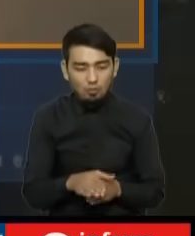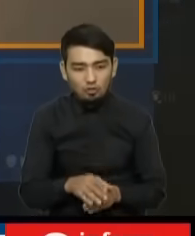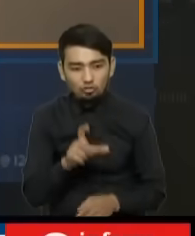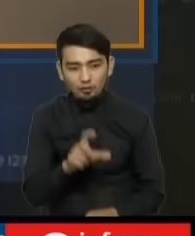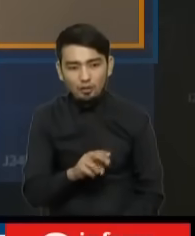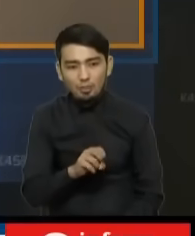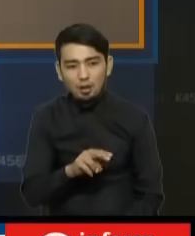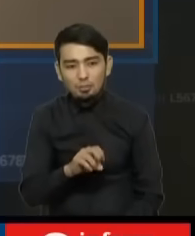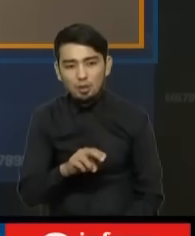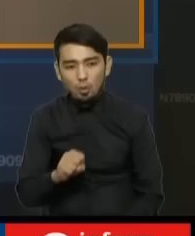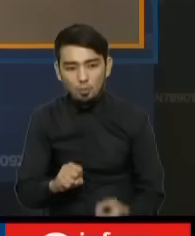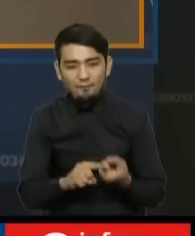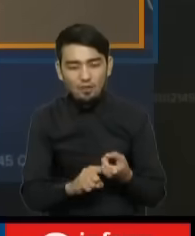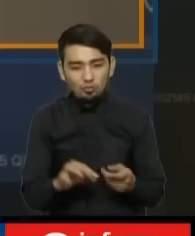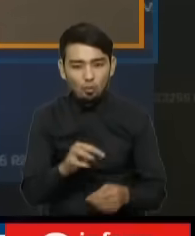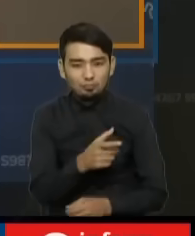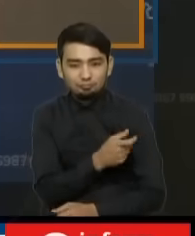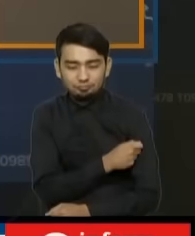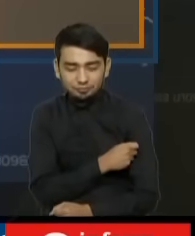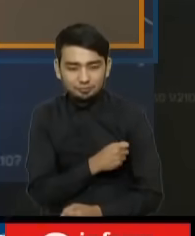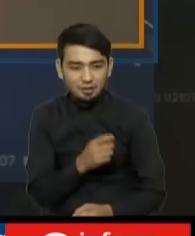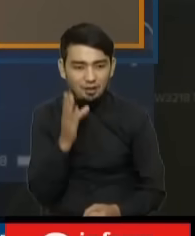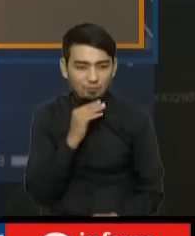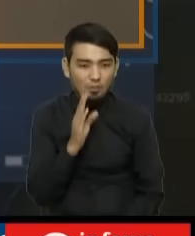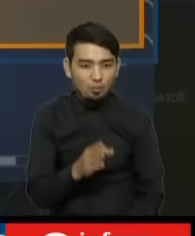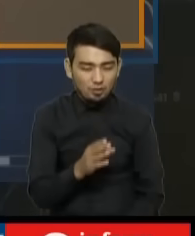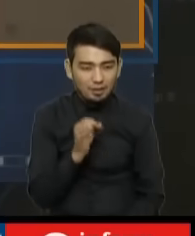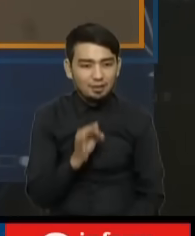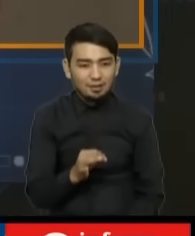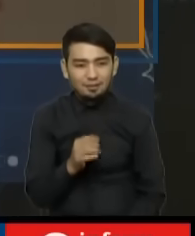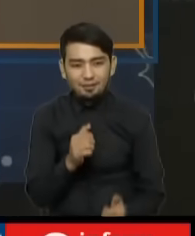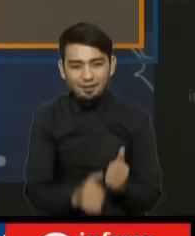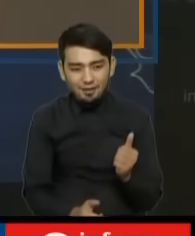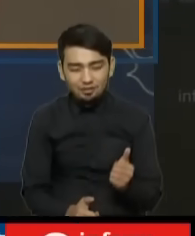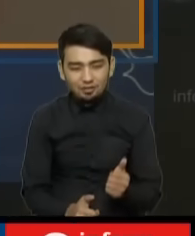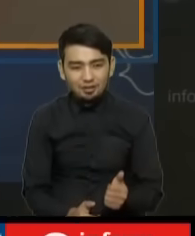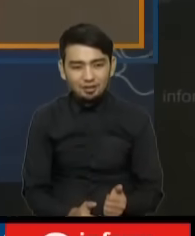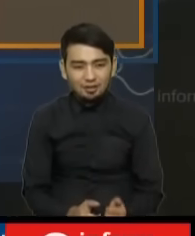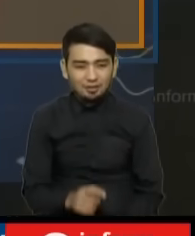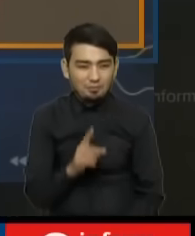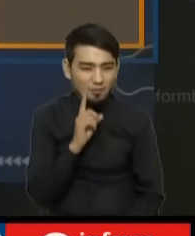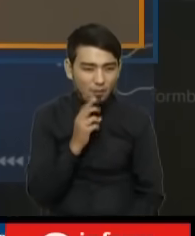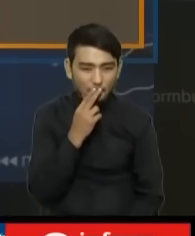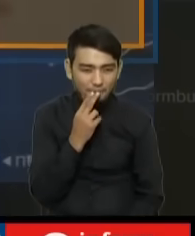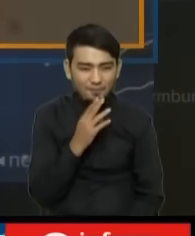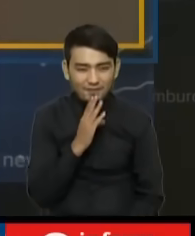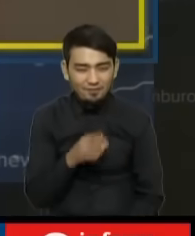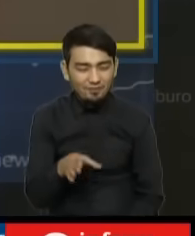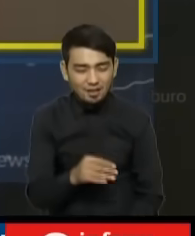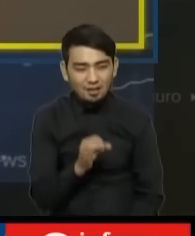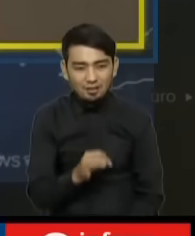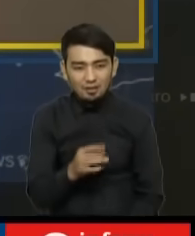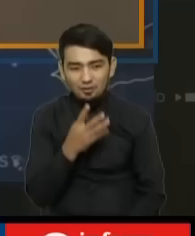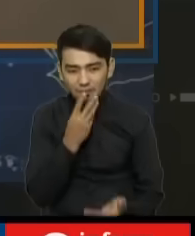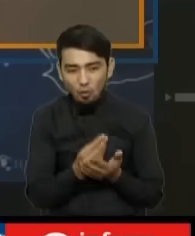папиллома вирусына қарсы вакцинамен алуға болады. Сондықтан әр жасөспірім қыз уақытымен